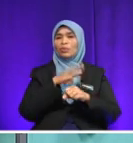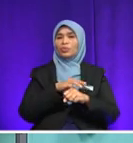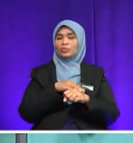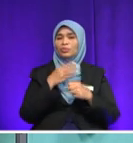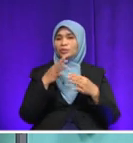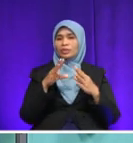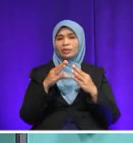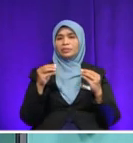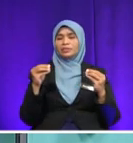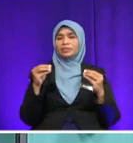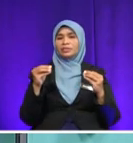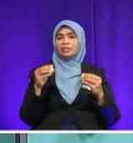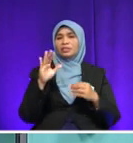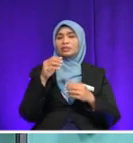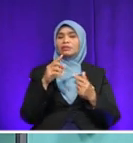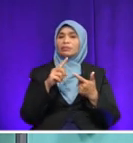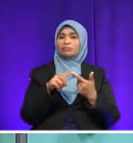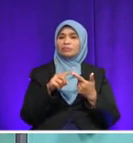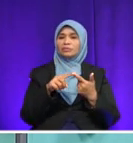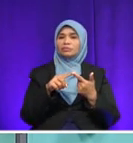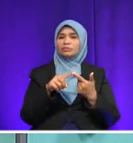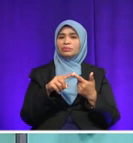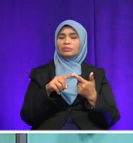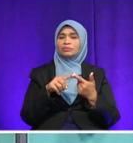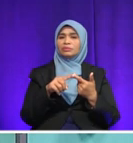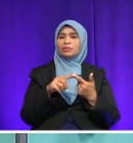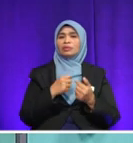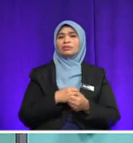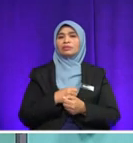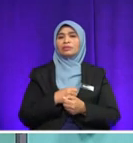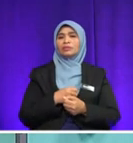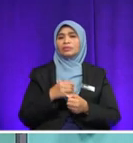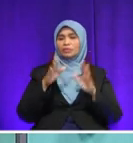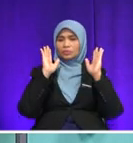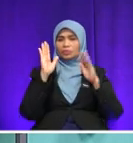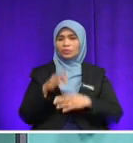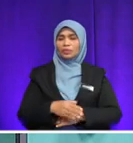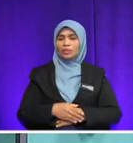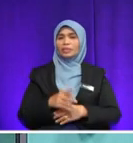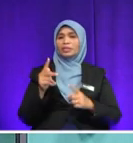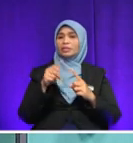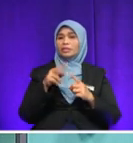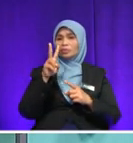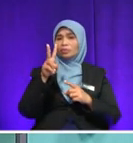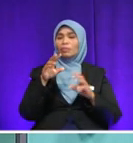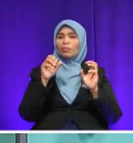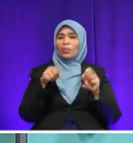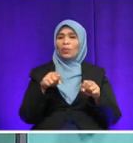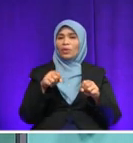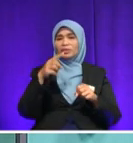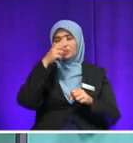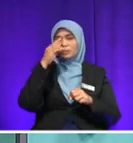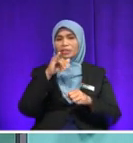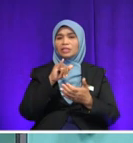boleh yang kedua waktunya dah turun dulu tadi kan yang kedua salat kedua tumpu oleh dahulukan karena memang dalam waktu dia